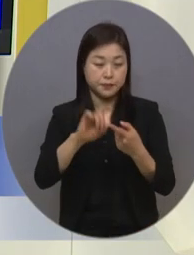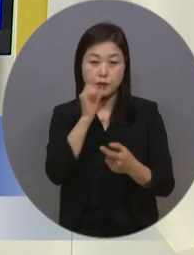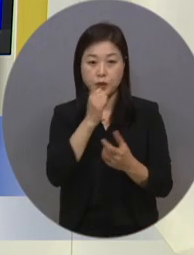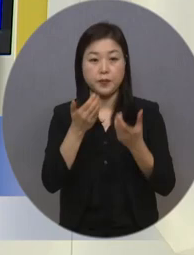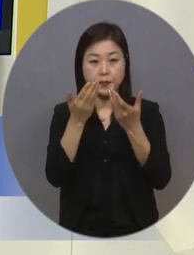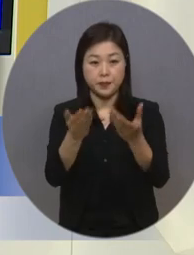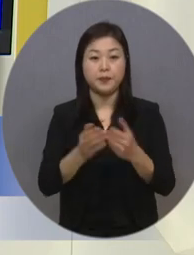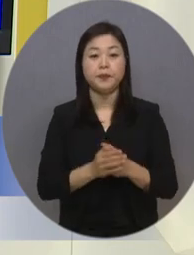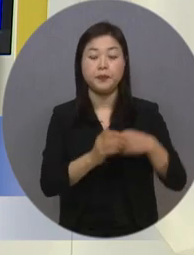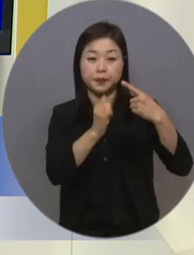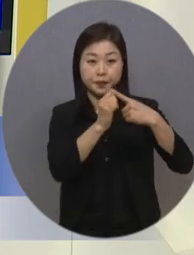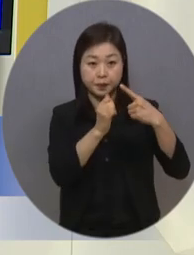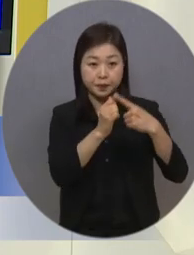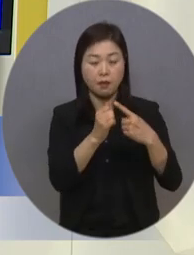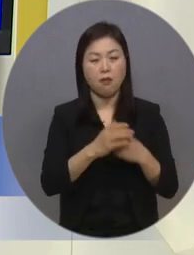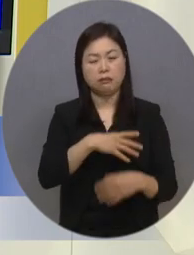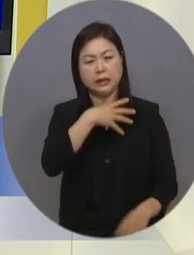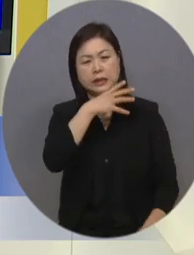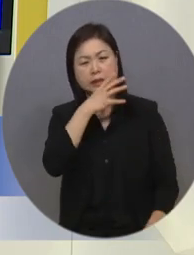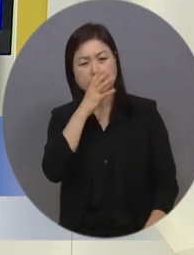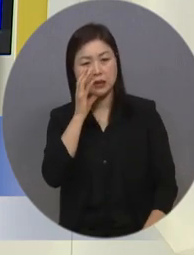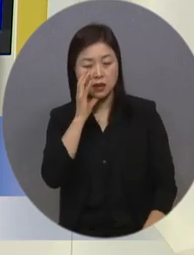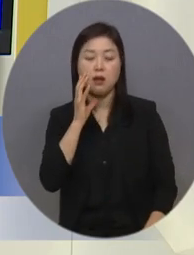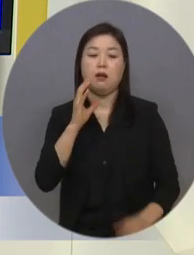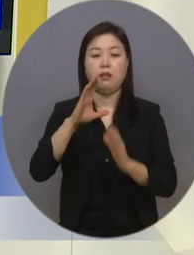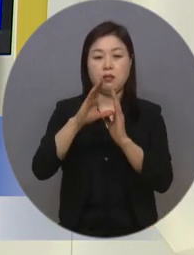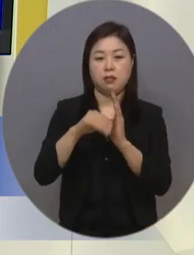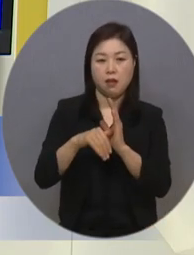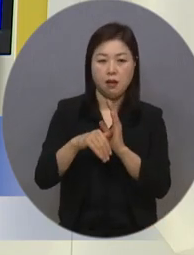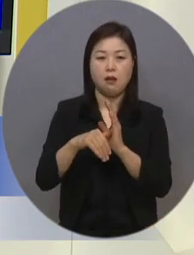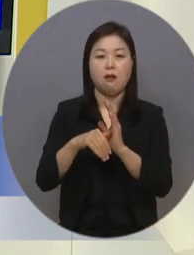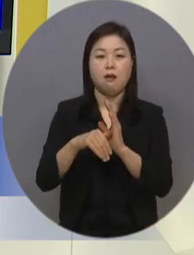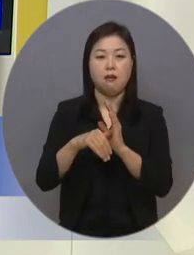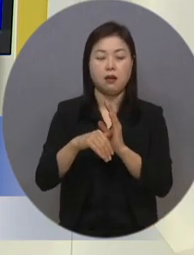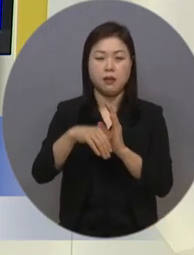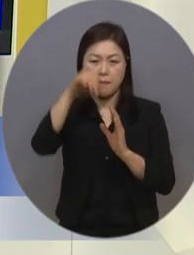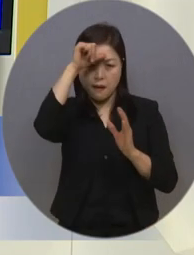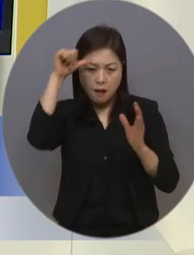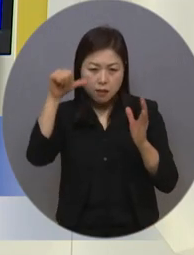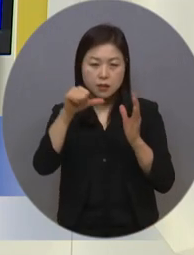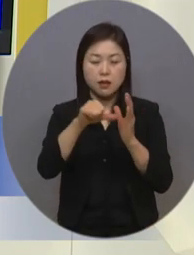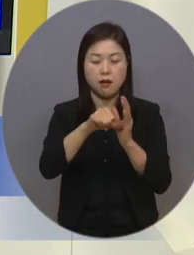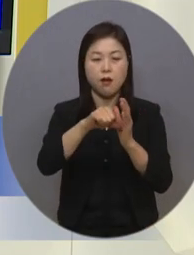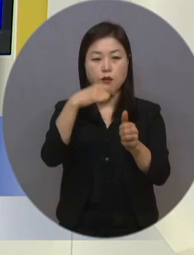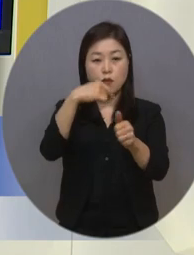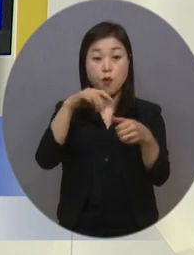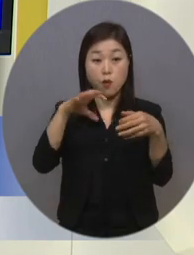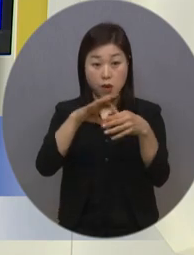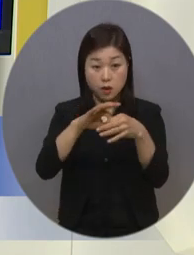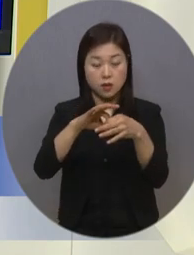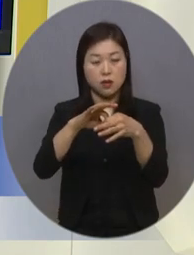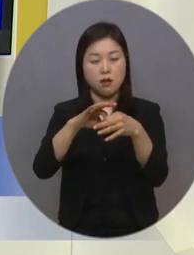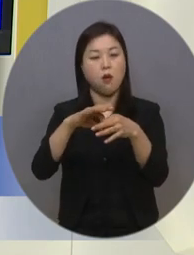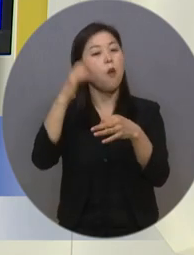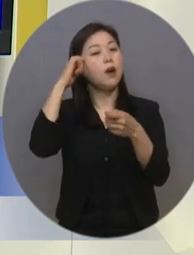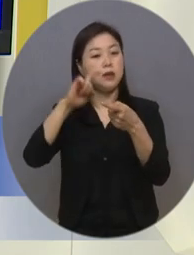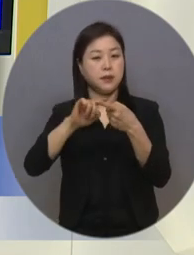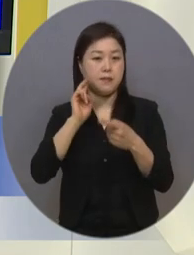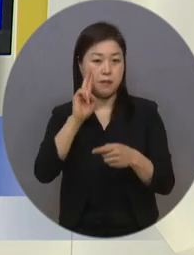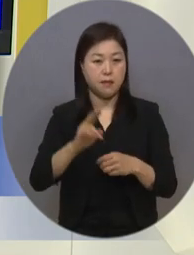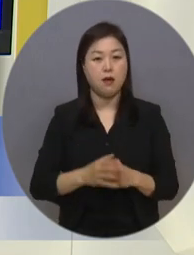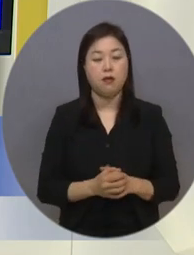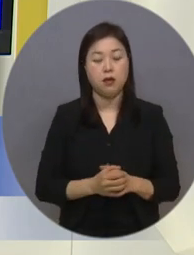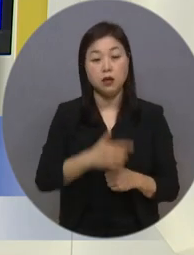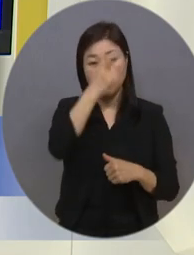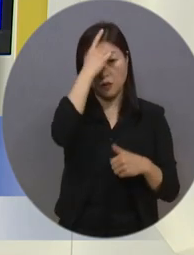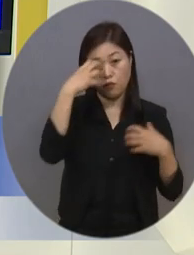기사입니다. 초고령화 시대 속에서 전생에 걸친 평생 교육에 관한 사회적 관심이 높아지고 있는데요.